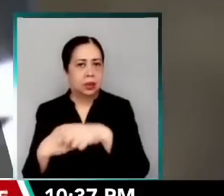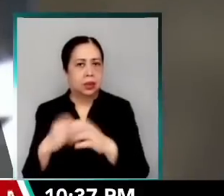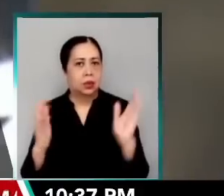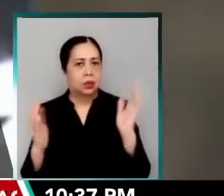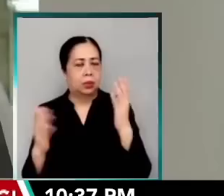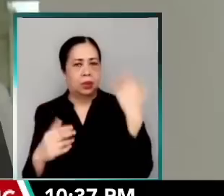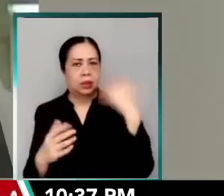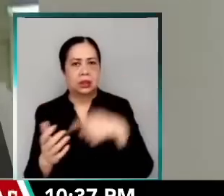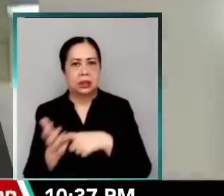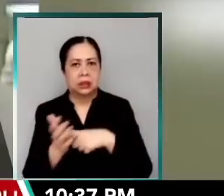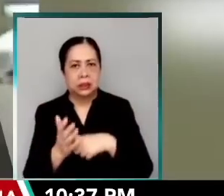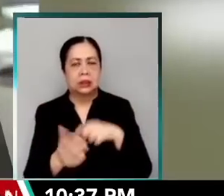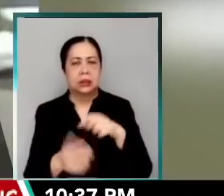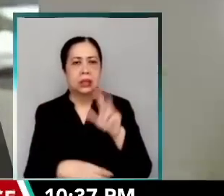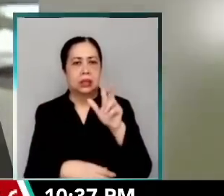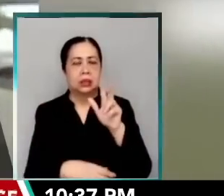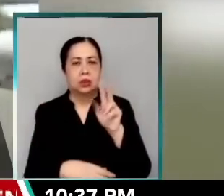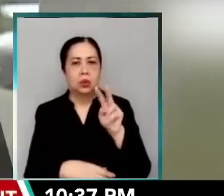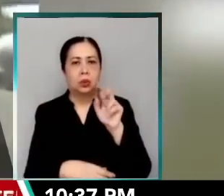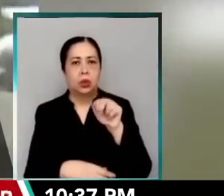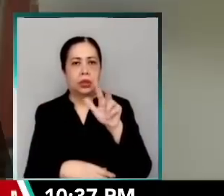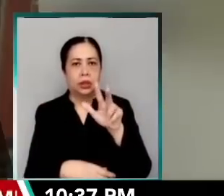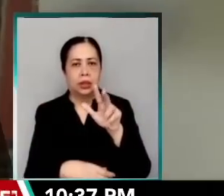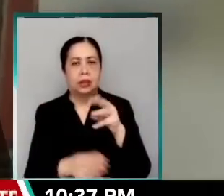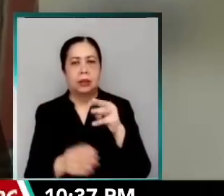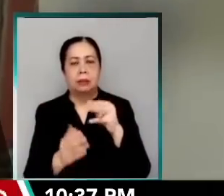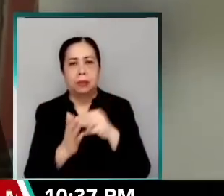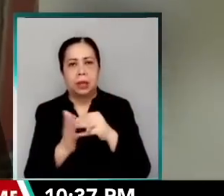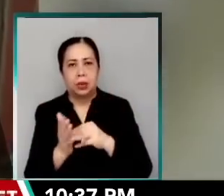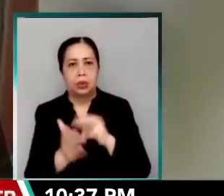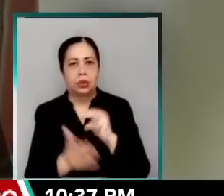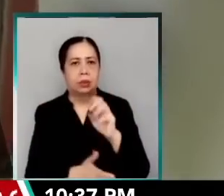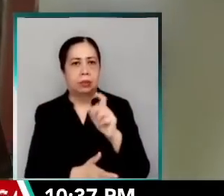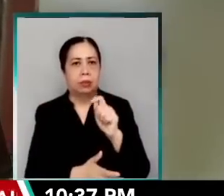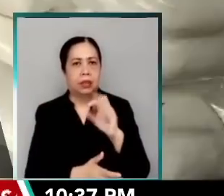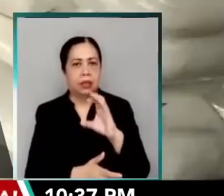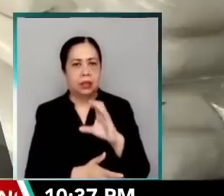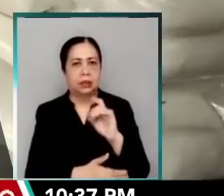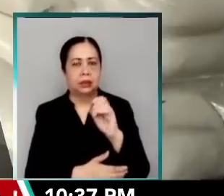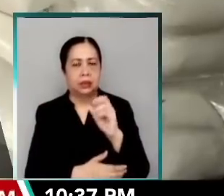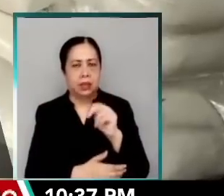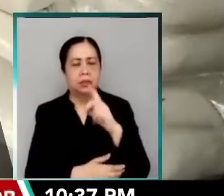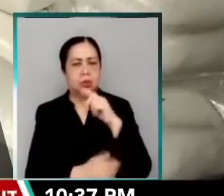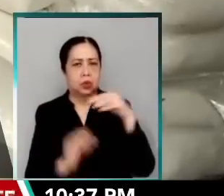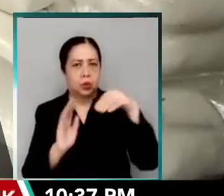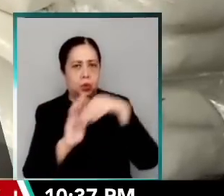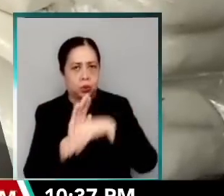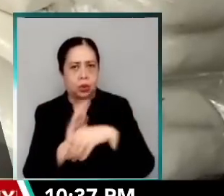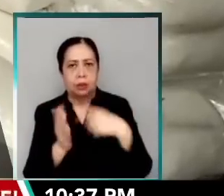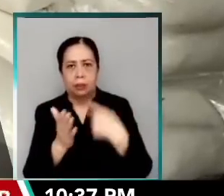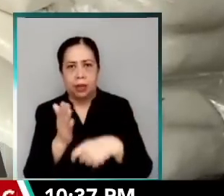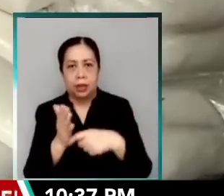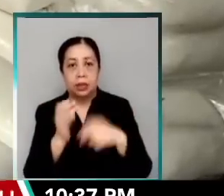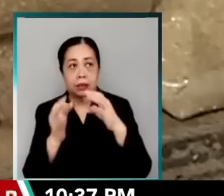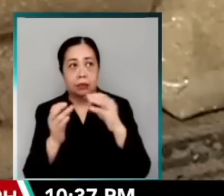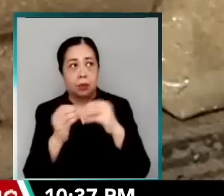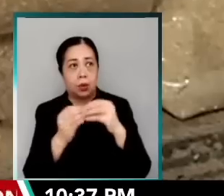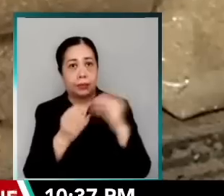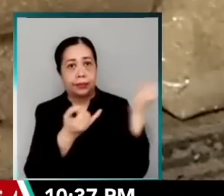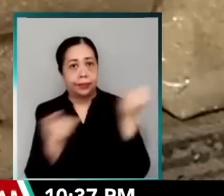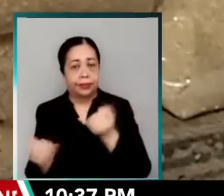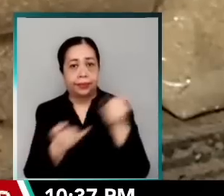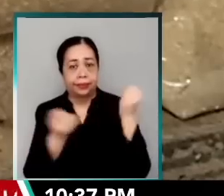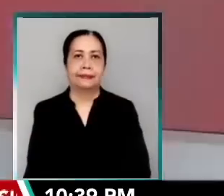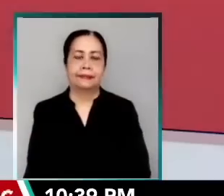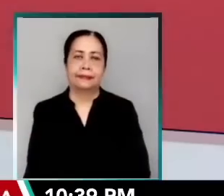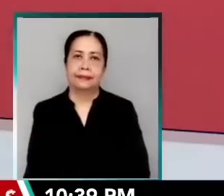na 2.3 million metric tons. Asahan daw na bababa ang presyo nito kapag dumating na ang iba pang imported na asukal.